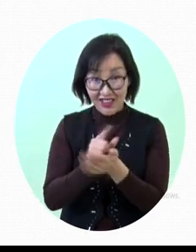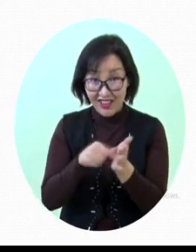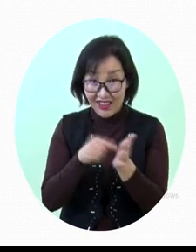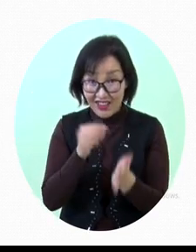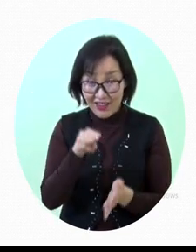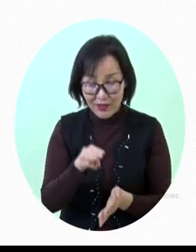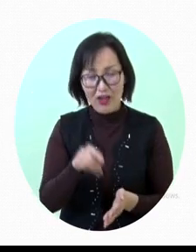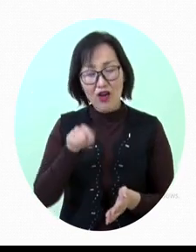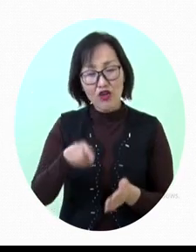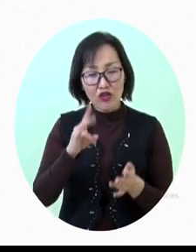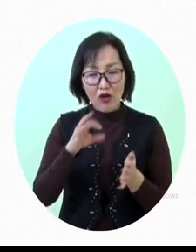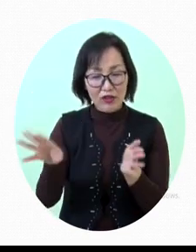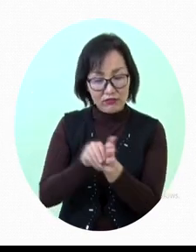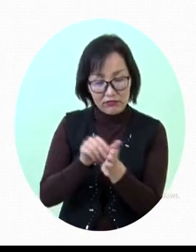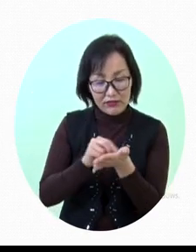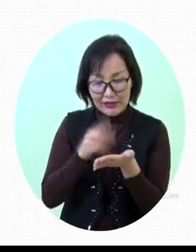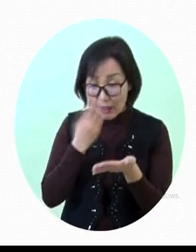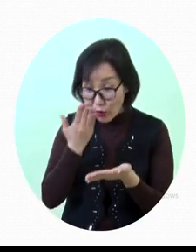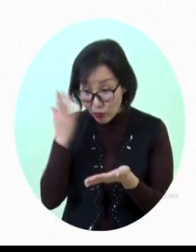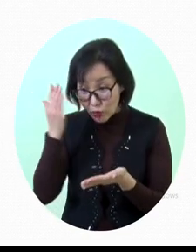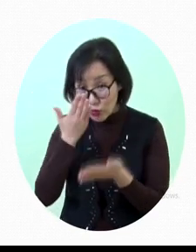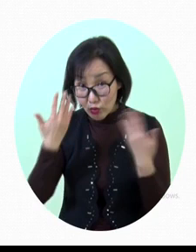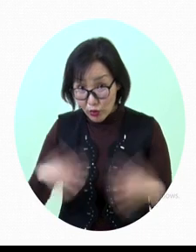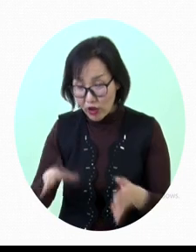ойлгосон зүйлээ номын тэмдэглэл хөтлөөрөө хүүхдүүдээ.